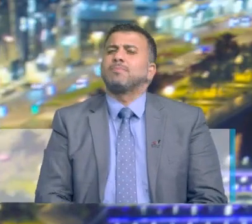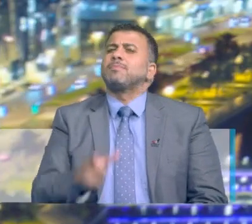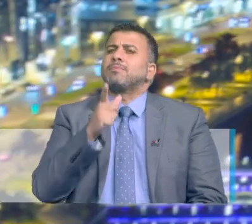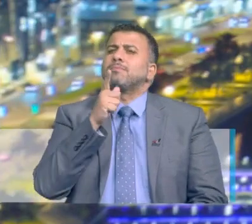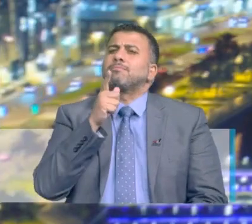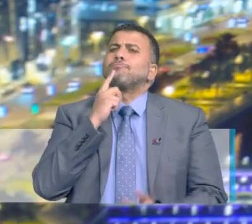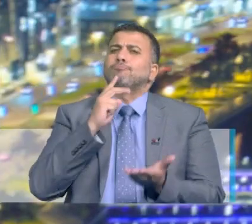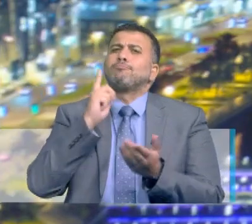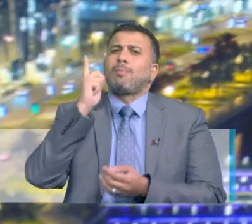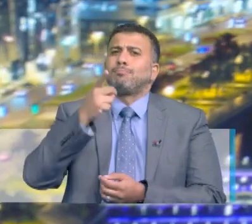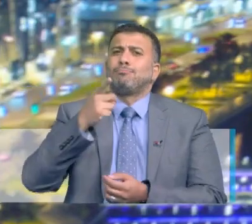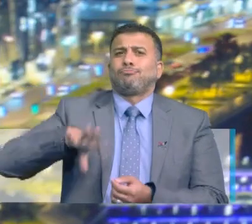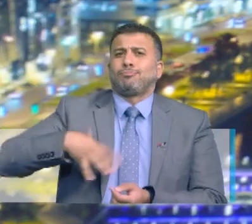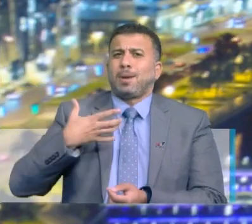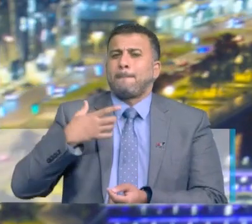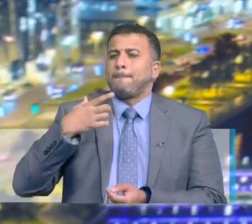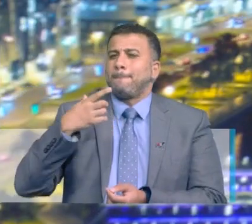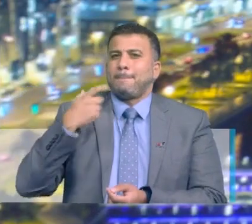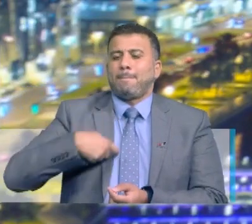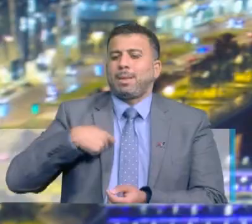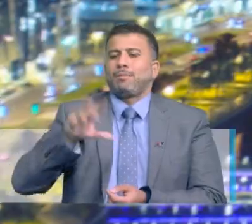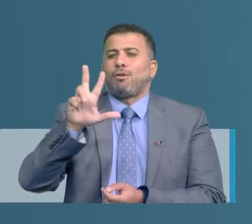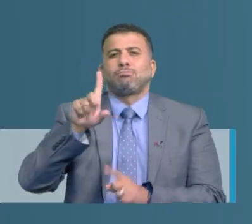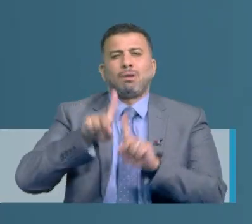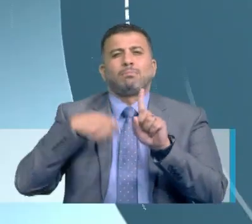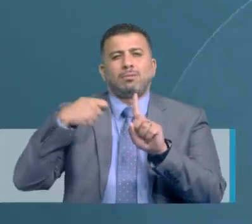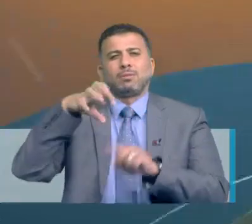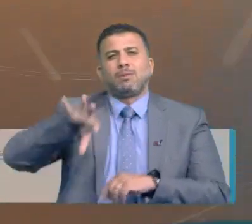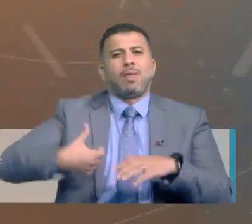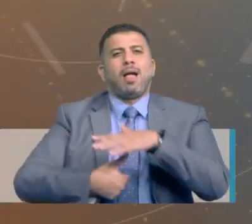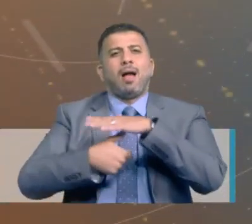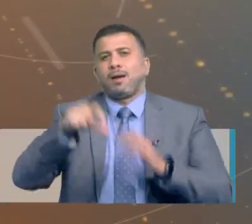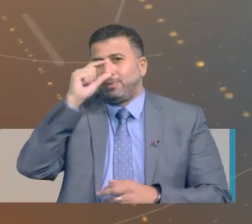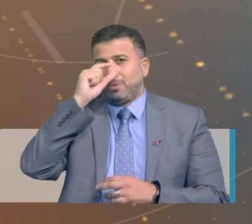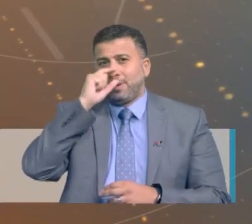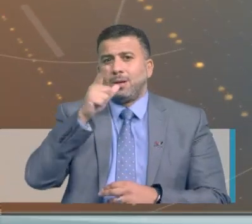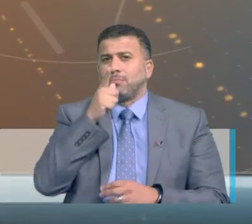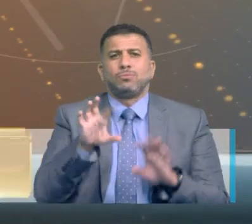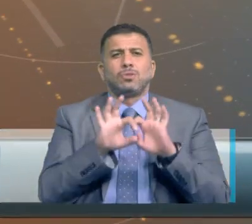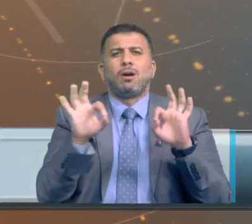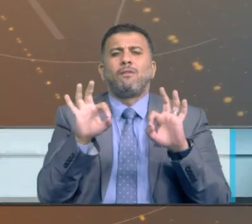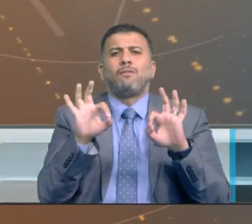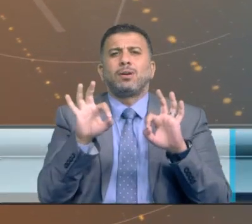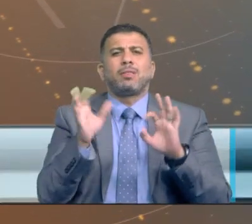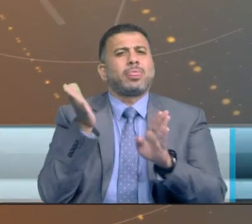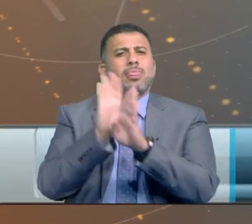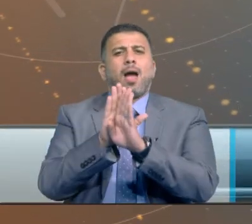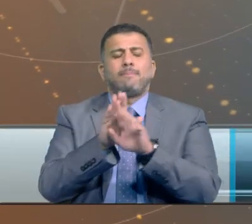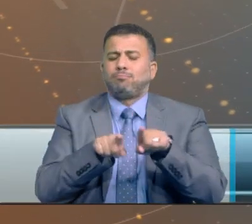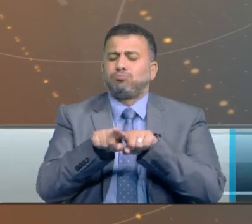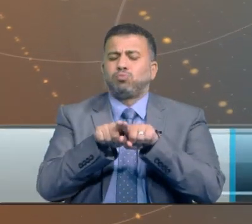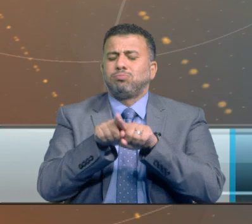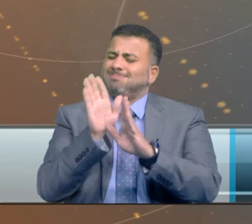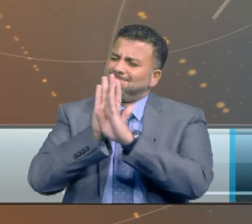وجه صاحب السمو الشيخ محمد بن راشد ال مكتوم لابو رئيس الدوله رئيس مجلس الوزراء حاكم دبي بتوفير